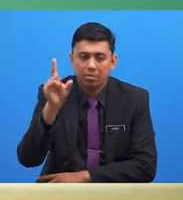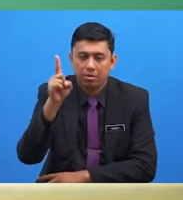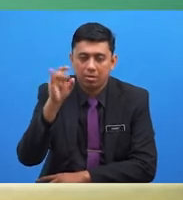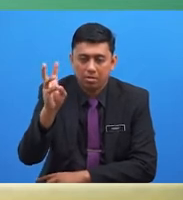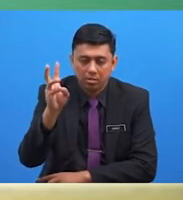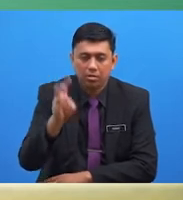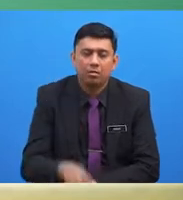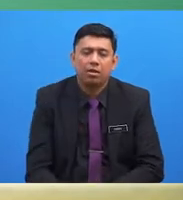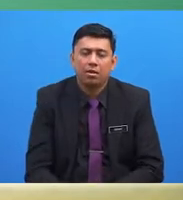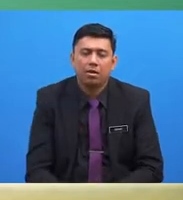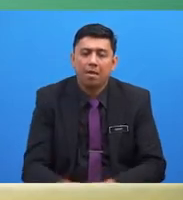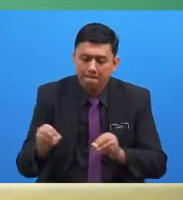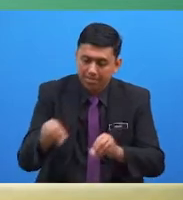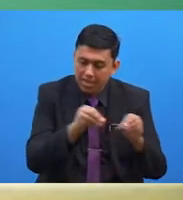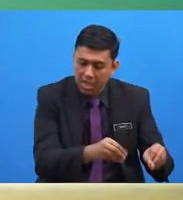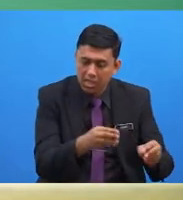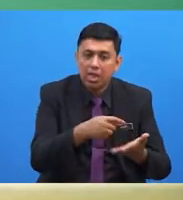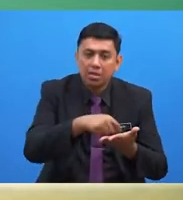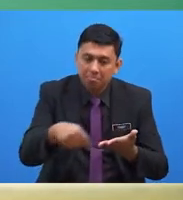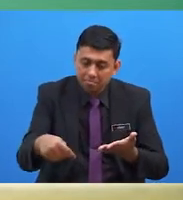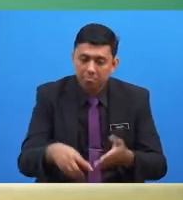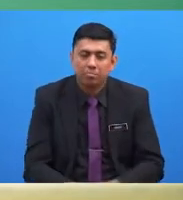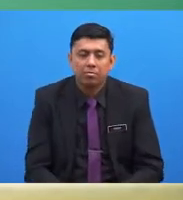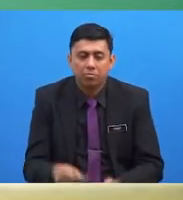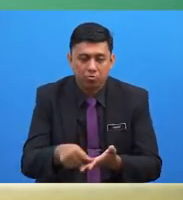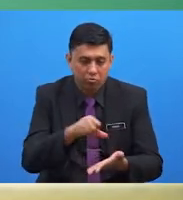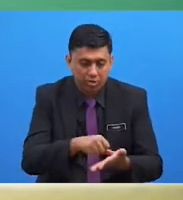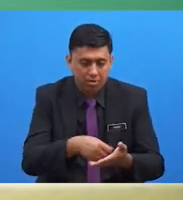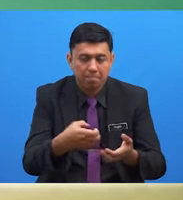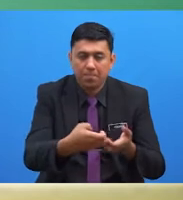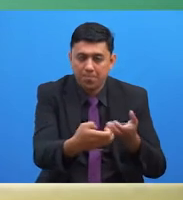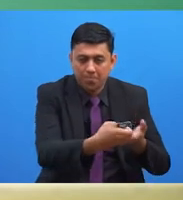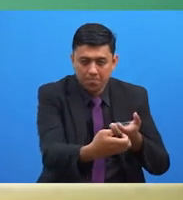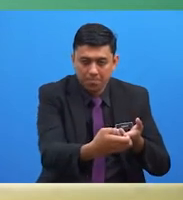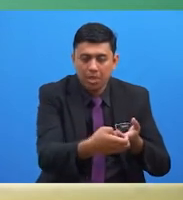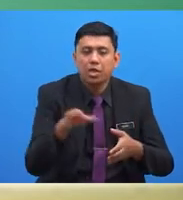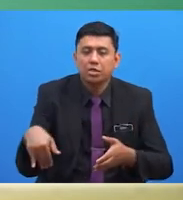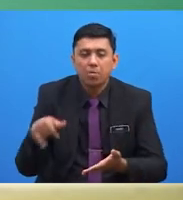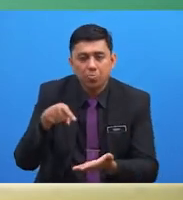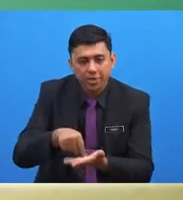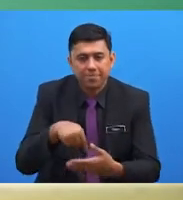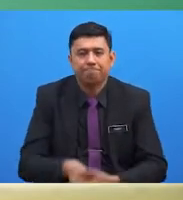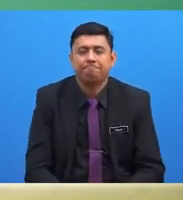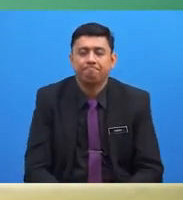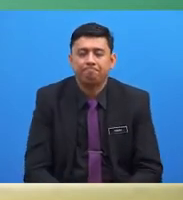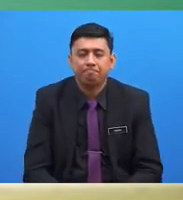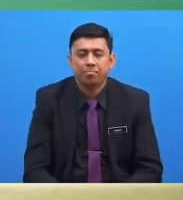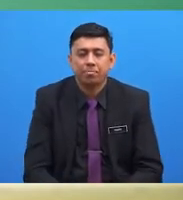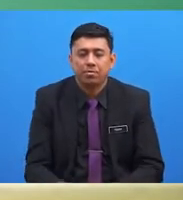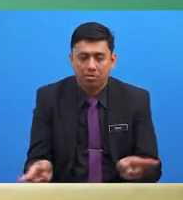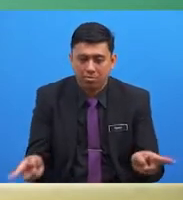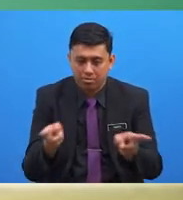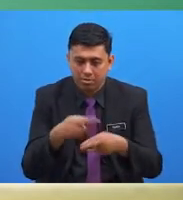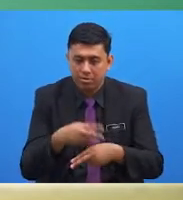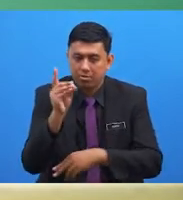RM3,816 adalah pindahan catatan dari akaun pengasingan untung rugi sebelum ini. Di ruangan